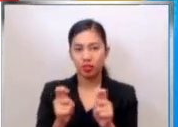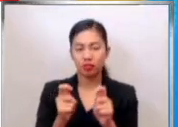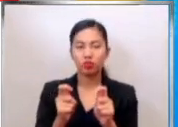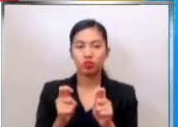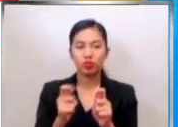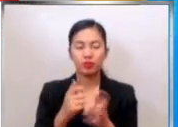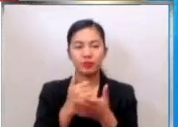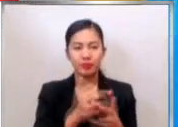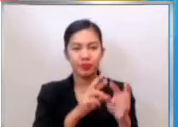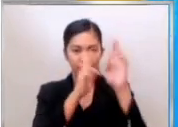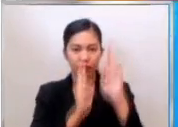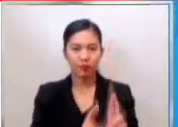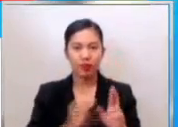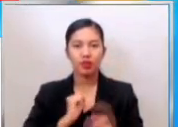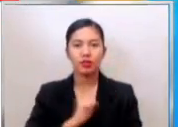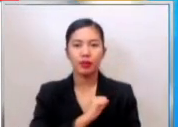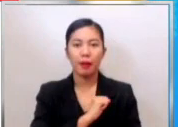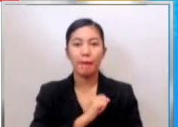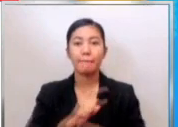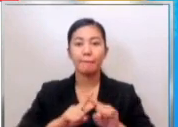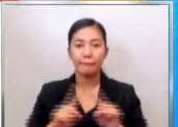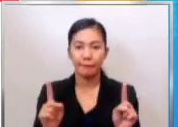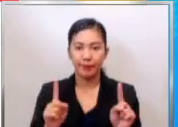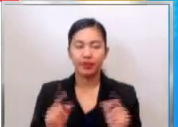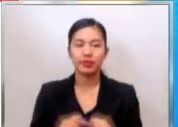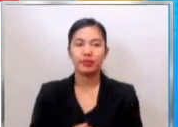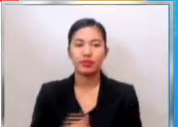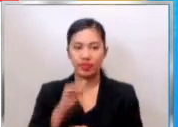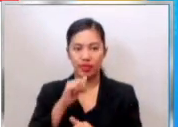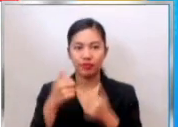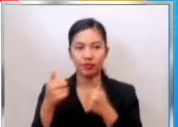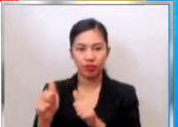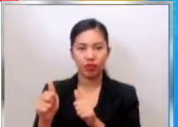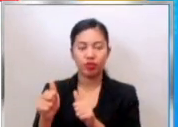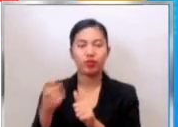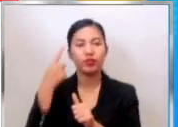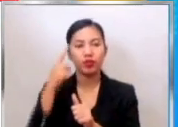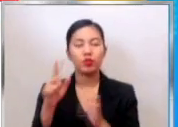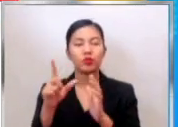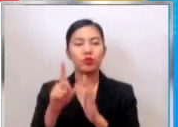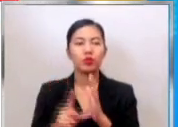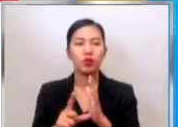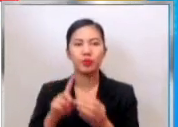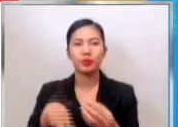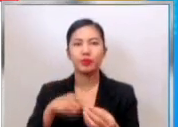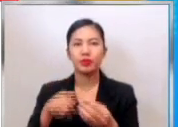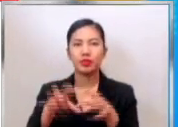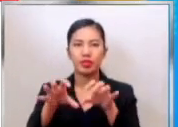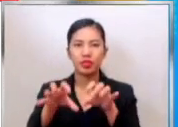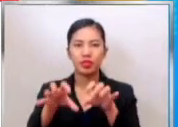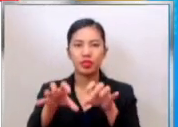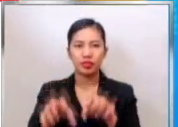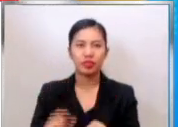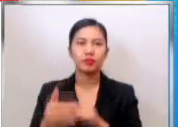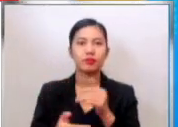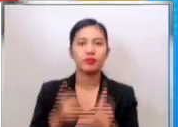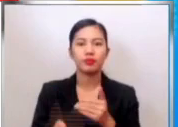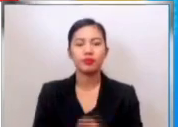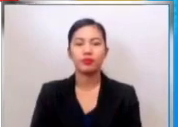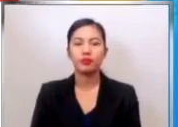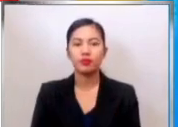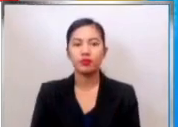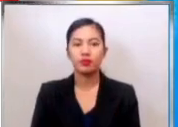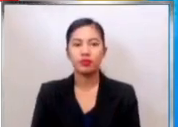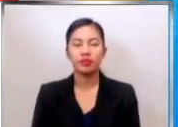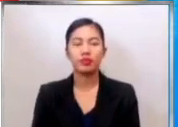ang mga senador, ngunit hindi na raw alinsunod sa legal standards ang pagpapaaresto sa kanila. Wala pang komento ang